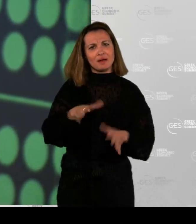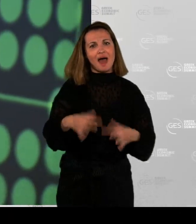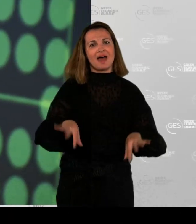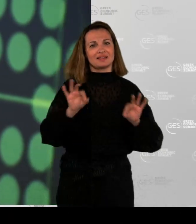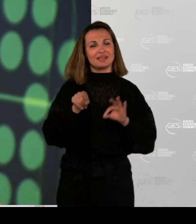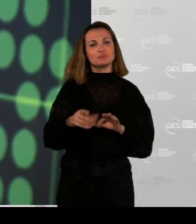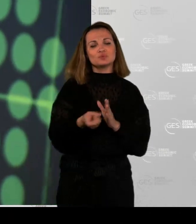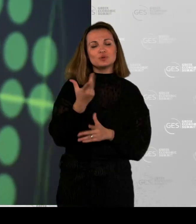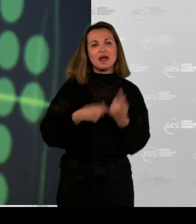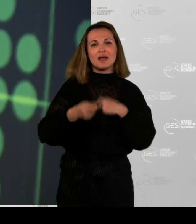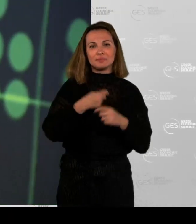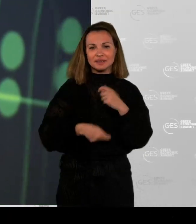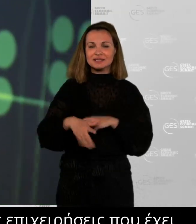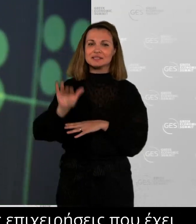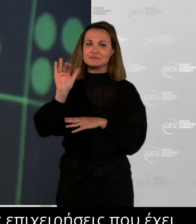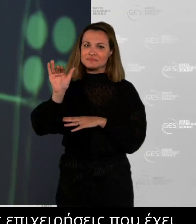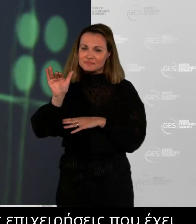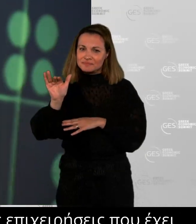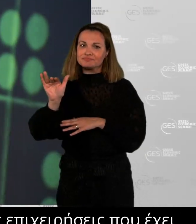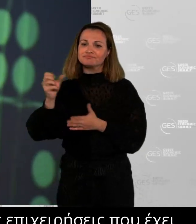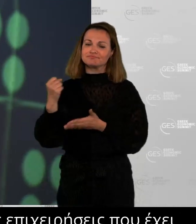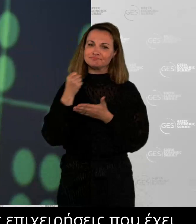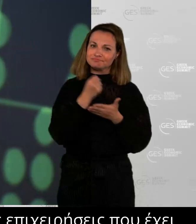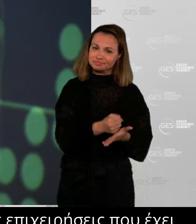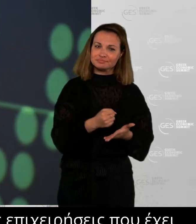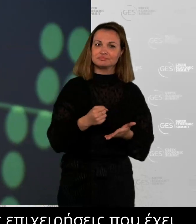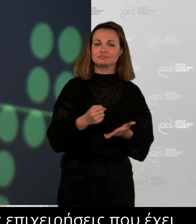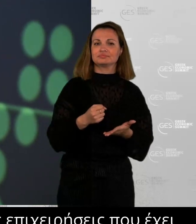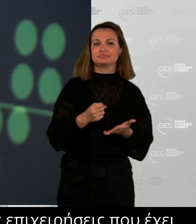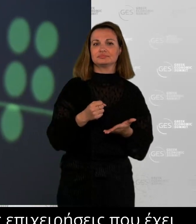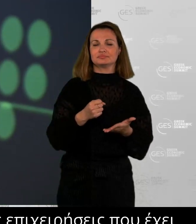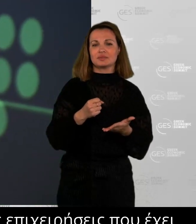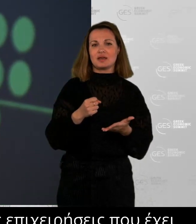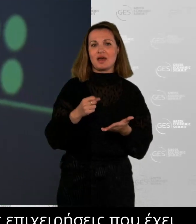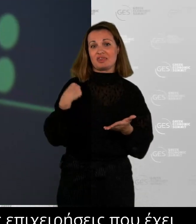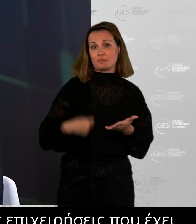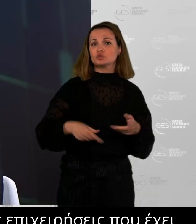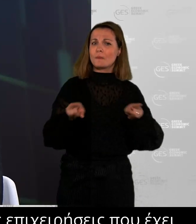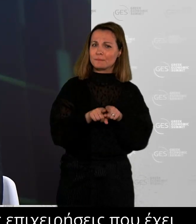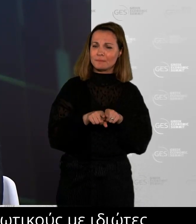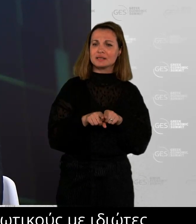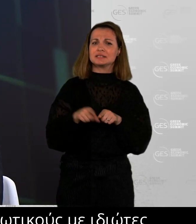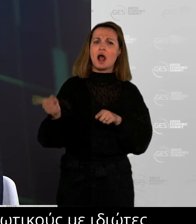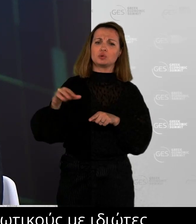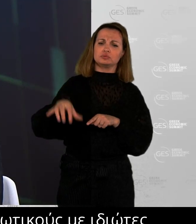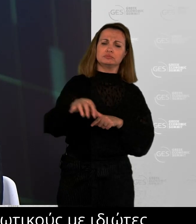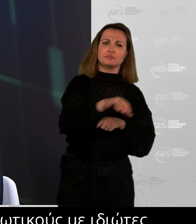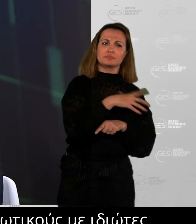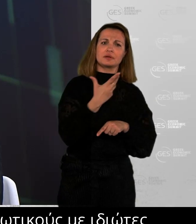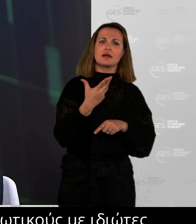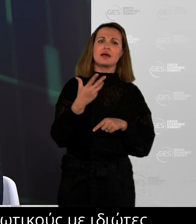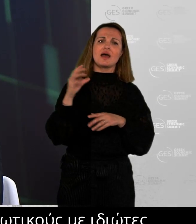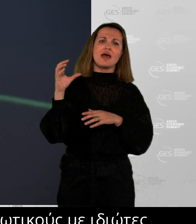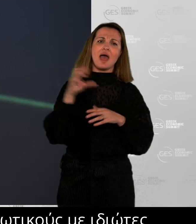δημόσιο να συνεπενδύει με ιδιώτες επενδυτές σε venture capitals και στη συνέχεια με τη σειρά τους τα venture capitals